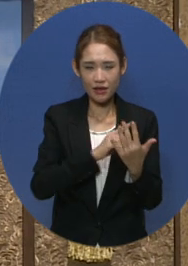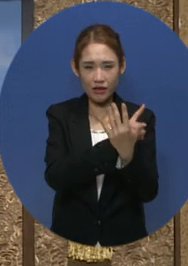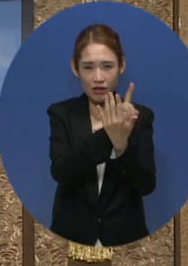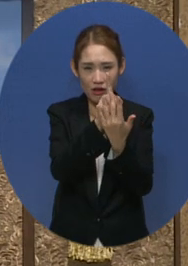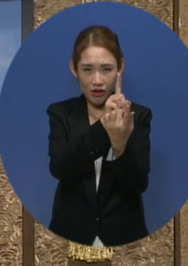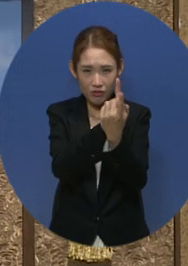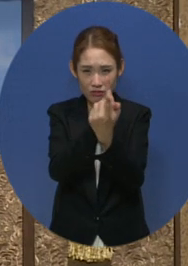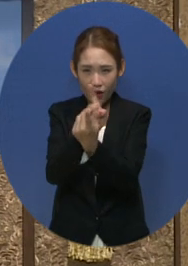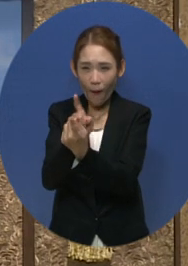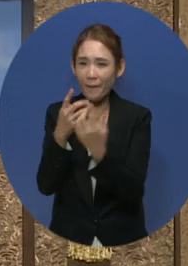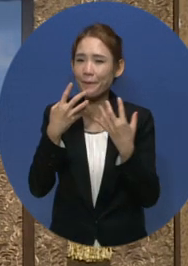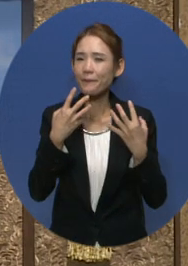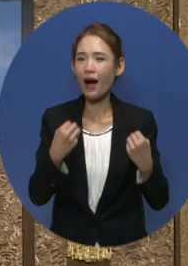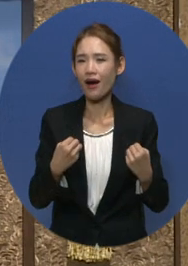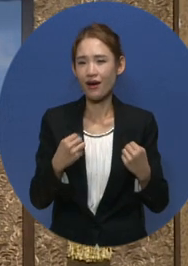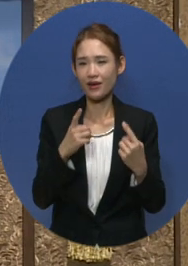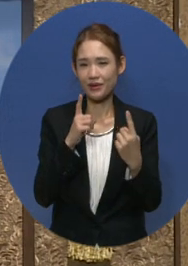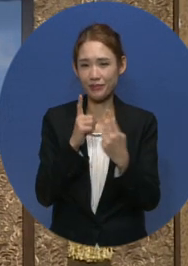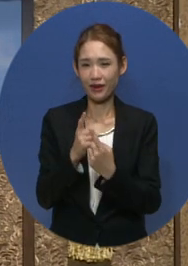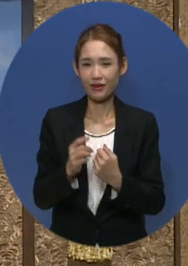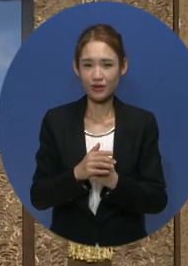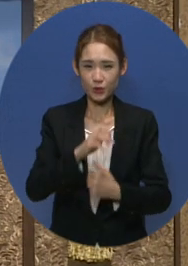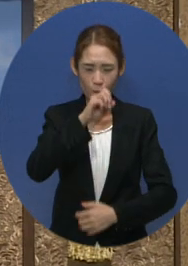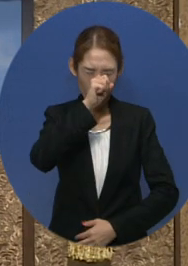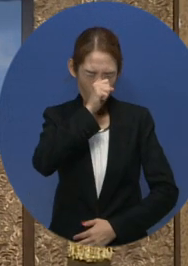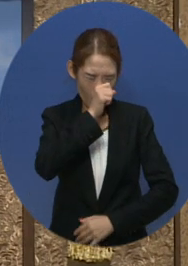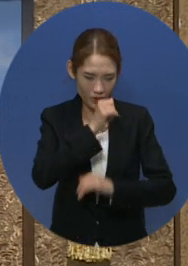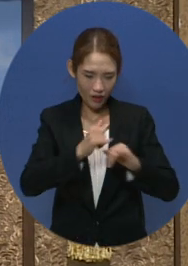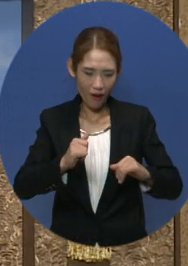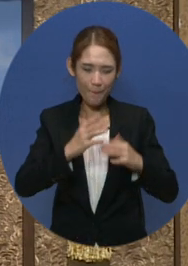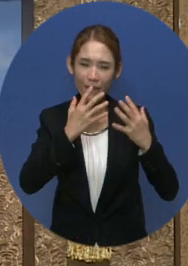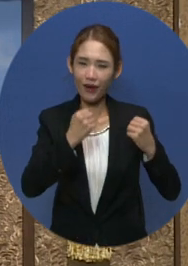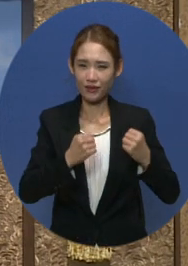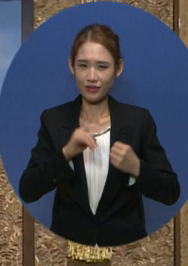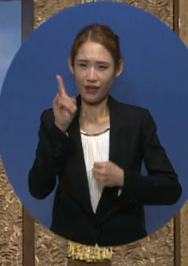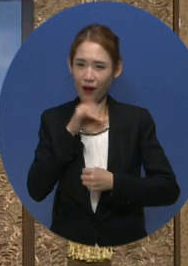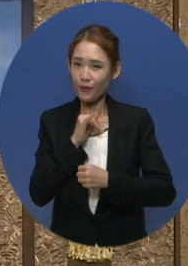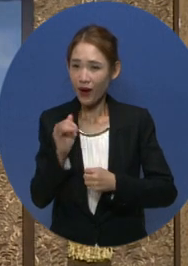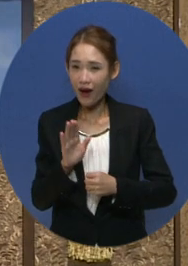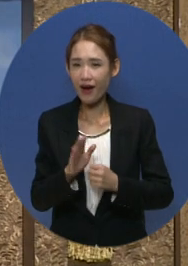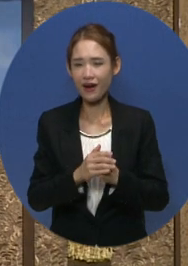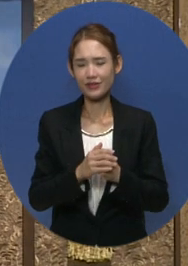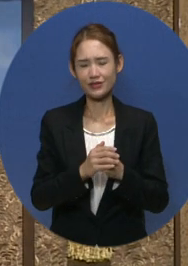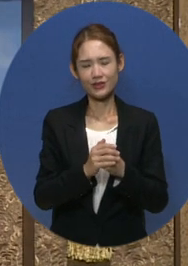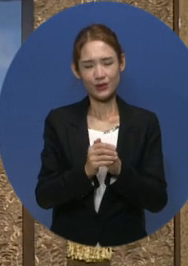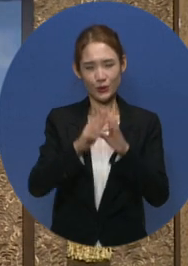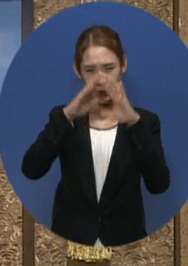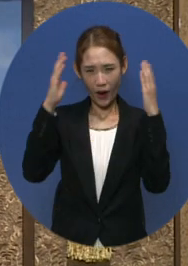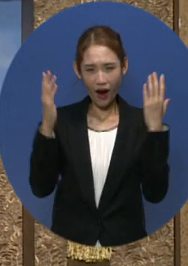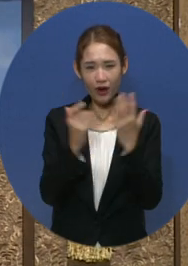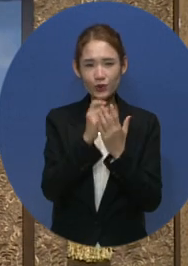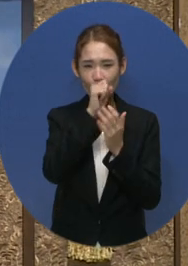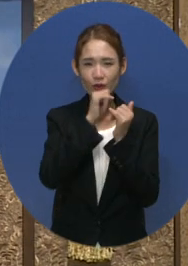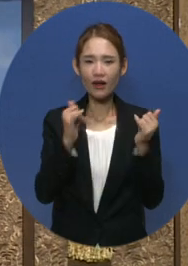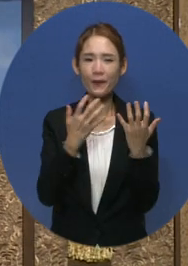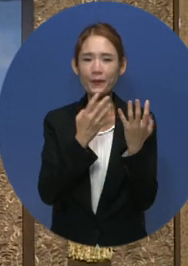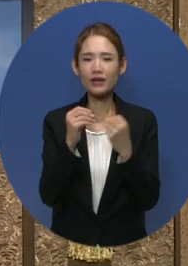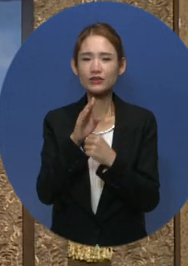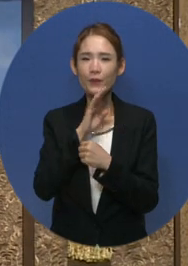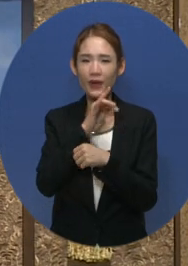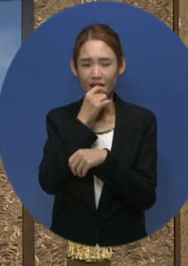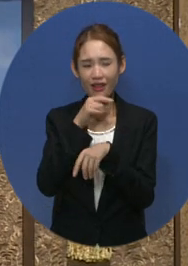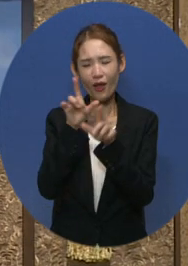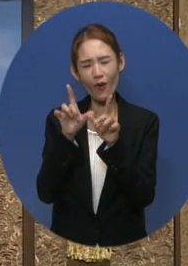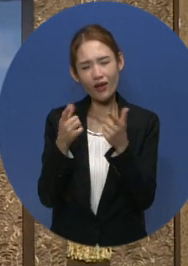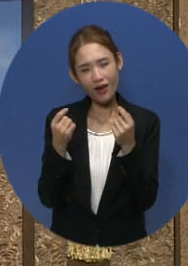만났습니다. 그러니까 이 세상에는 나쁜 사람만 있는 건 아니에요. 그러니까요. 좋은 사람들이 참 많아요. 네. 정말 천사 같은